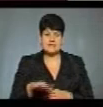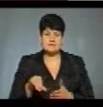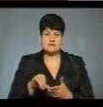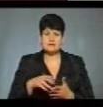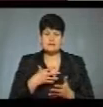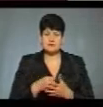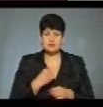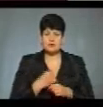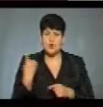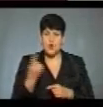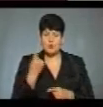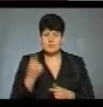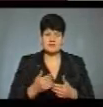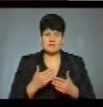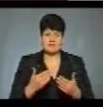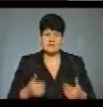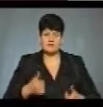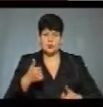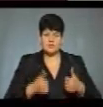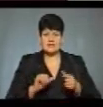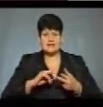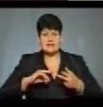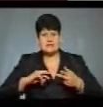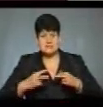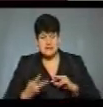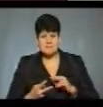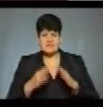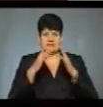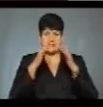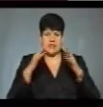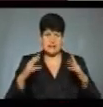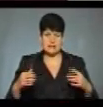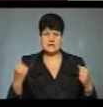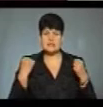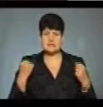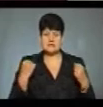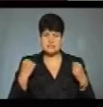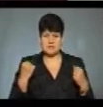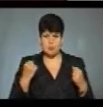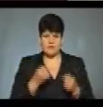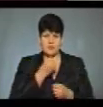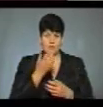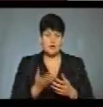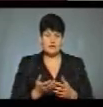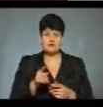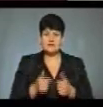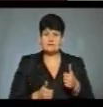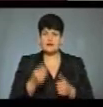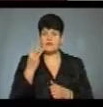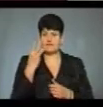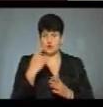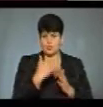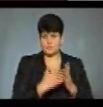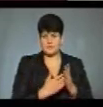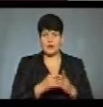на обласній виставці конкурсу «Замість ялинки. Зимовий букет» в обласному центрі дитячої та юнацької творчості. Вони змагаються у трьох